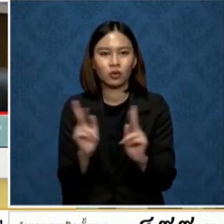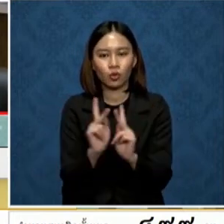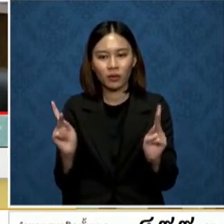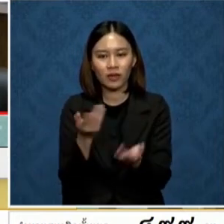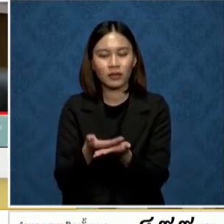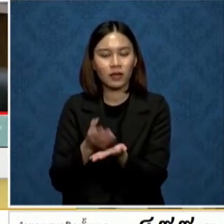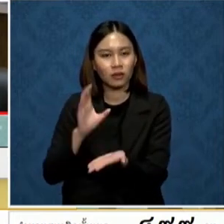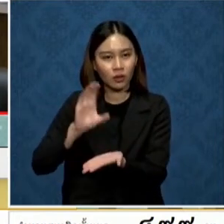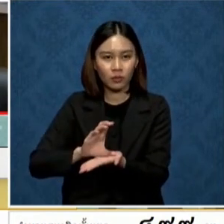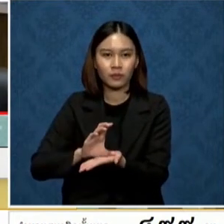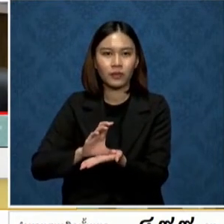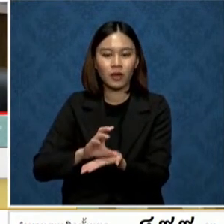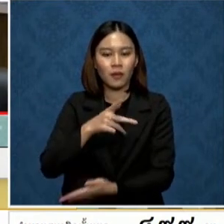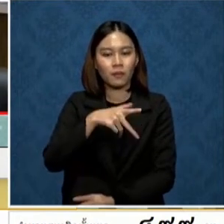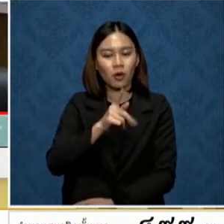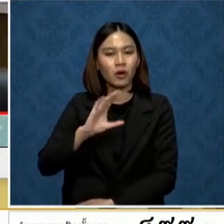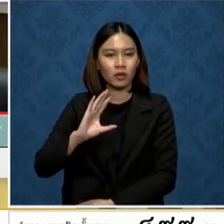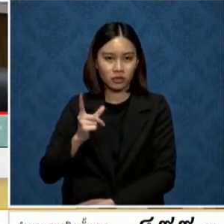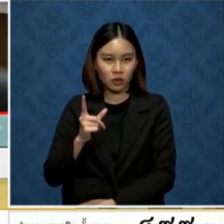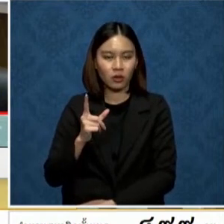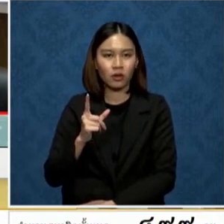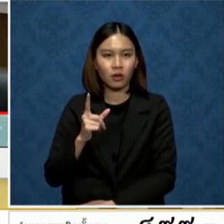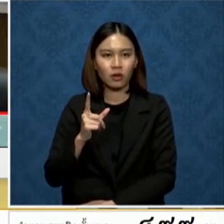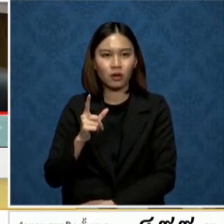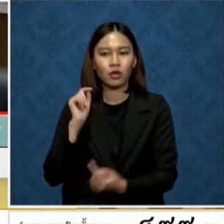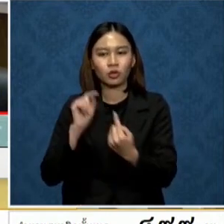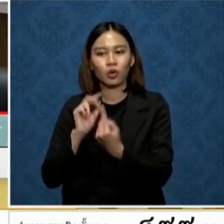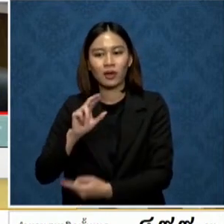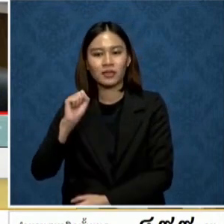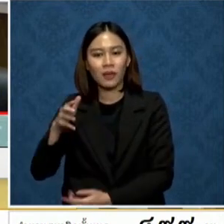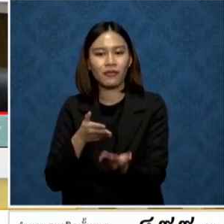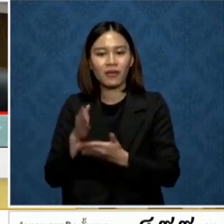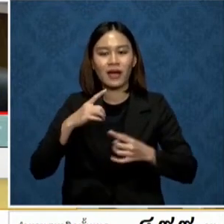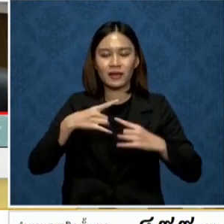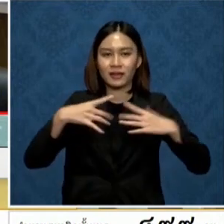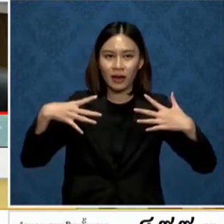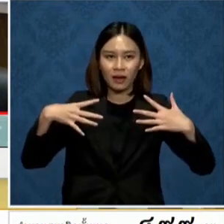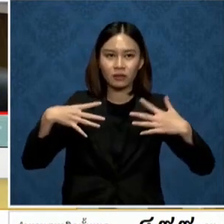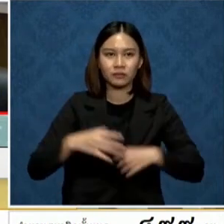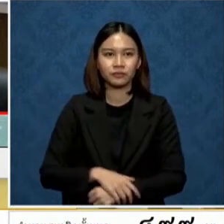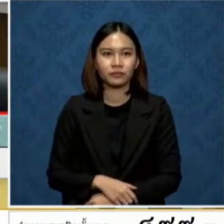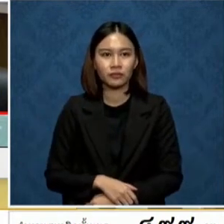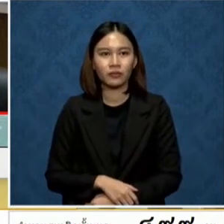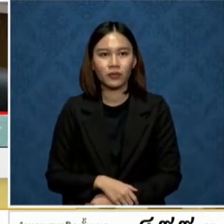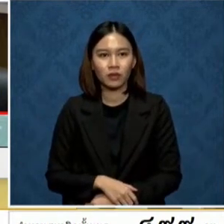งบกรกรรมาธิการปปชแล้วก็เอ่อกิจการสภาเนี่ยเป็นของฝ่ายค้านท่านมีมีมีท่านที่